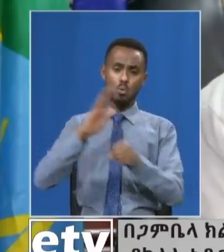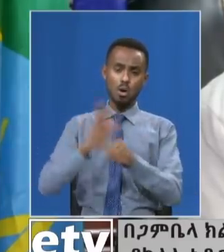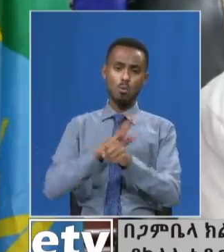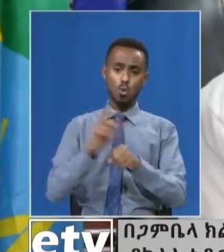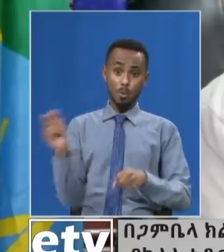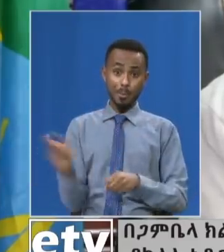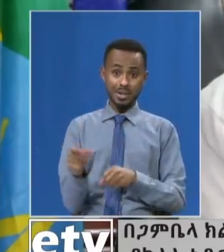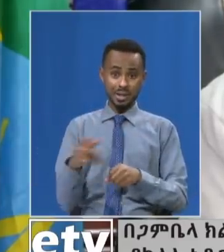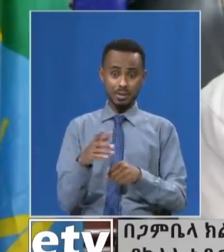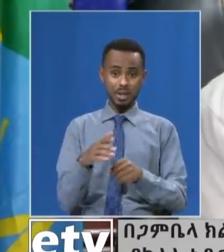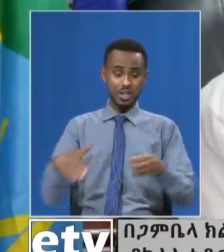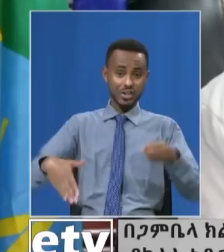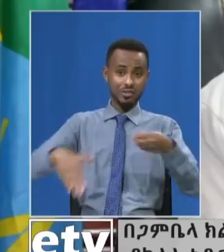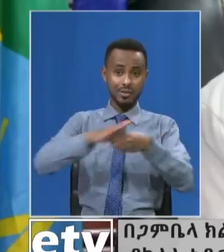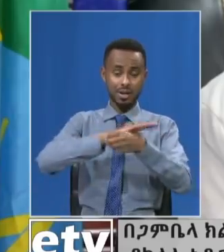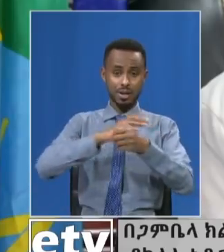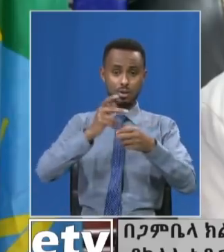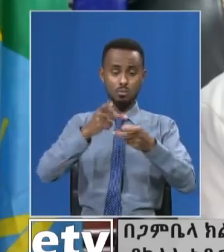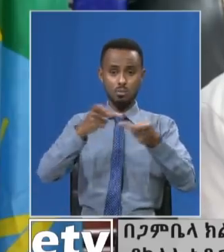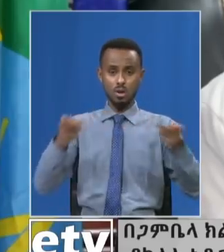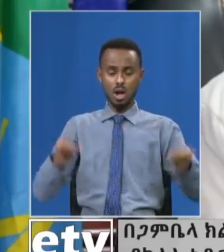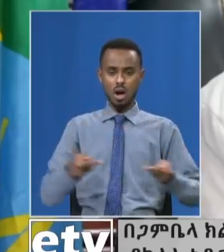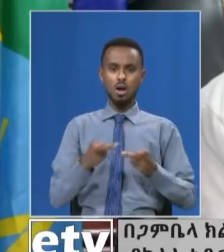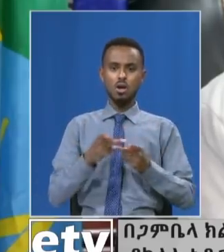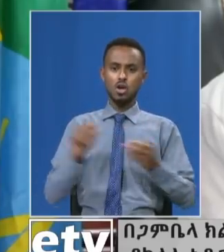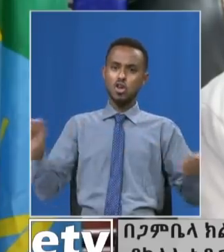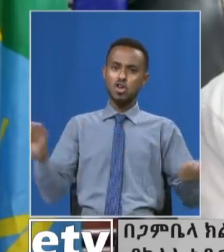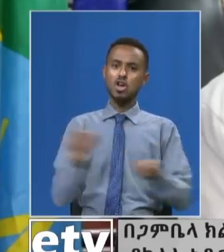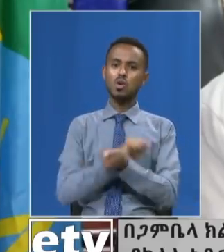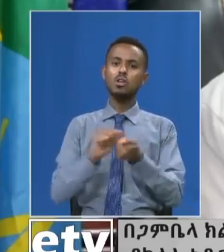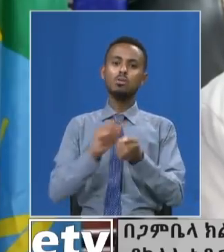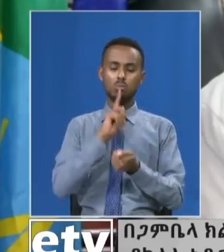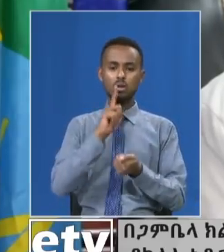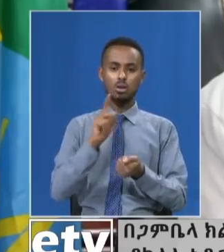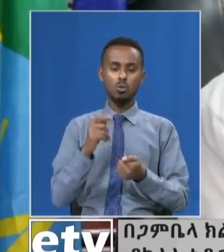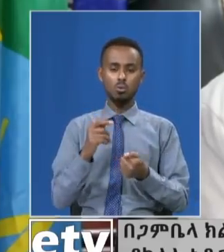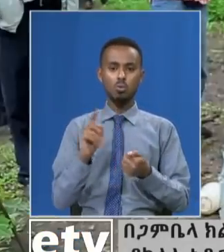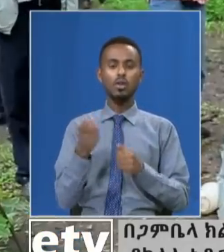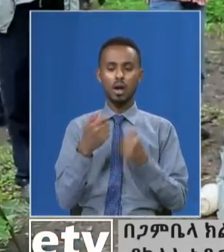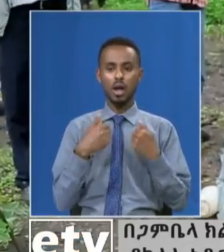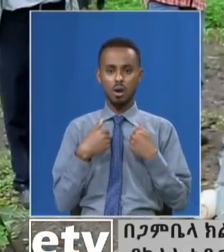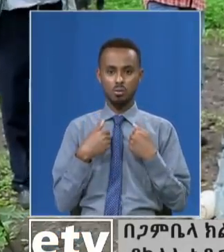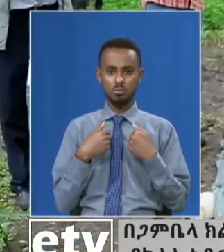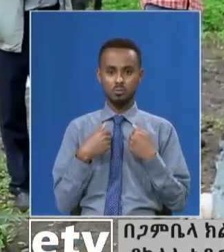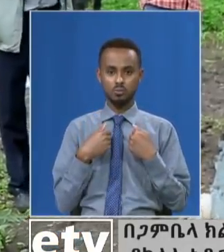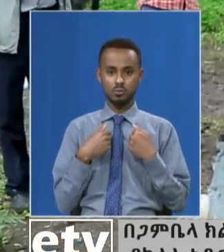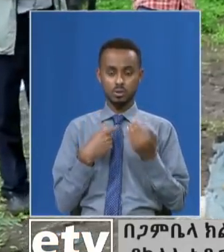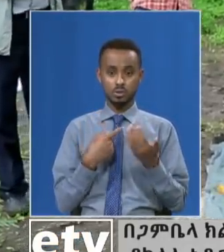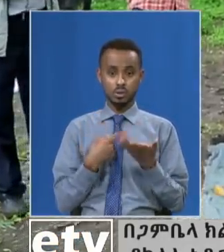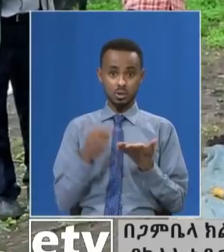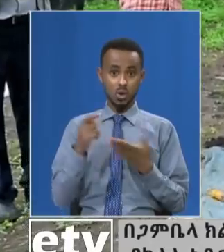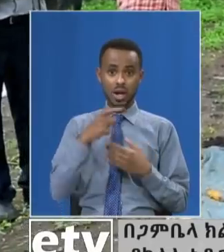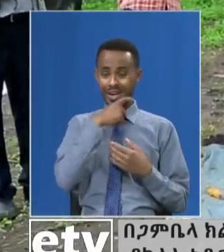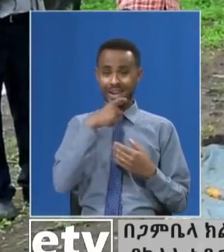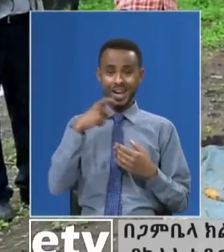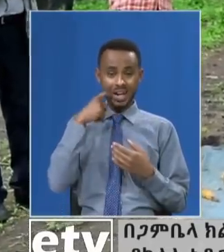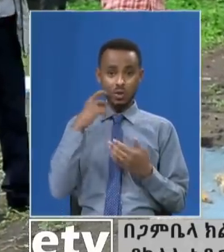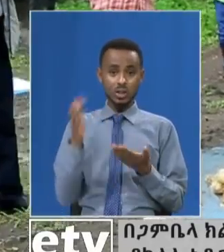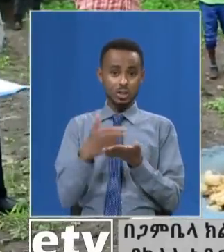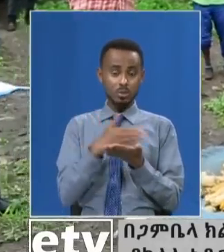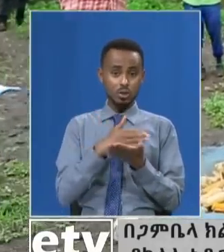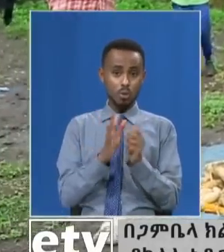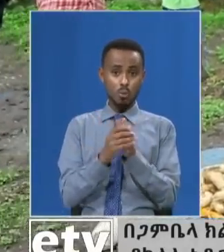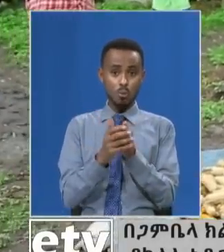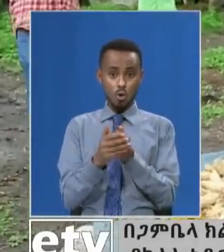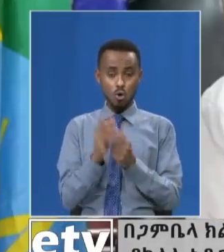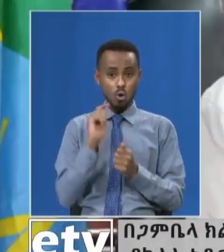በሰብል የተመዘነ ተሸፈነ መሬት የተወደመበት ሁኔታ ነው እንደና ያለው ማለት ነው። ግን የደረቀው የተወረደ የተሰበሰበው በቆሎ